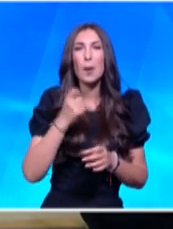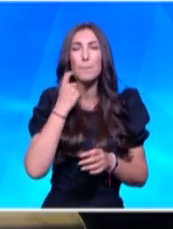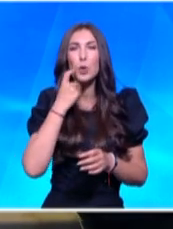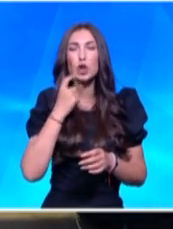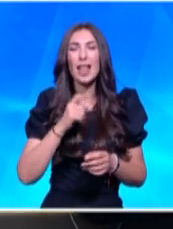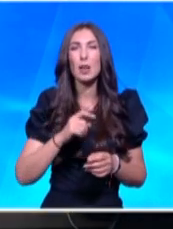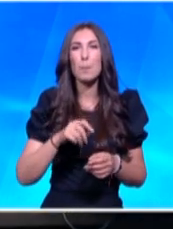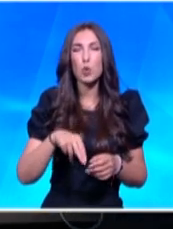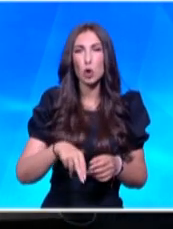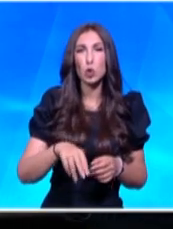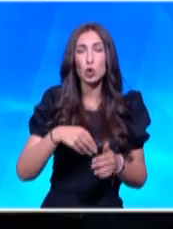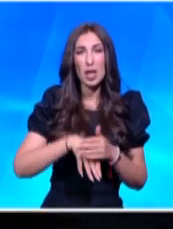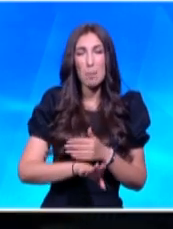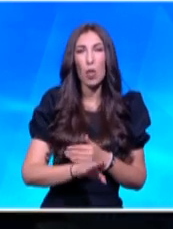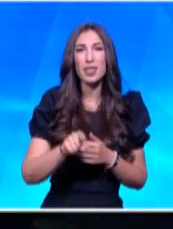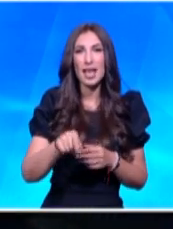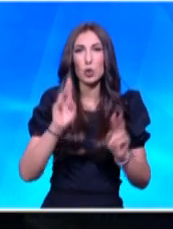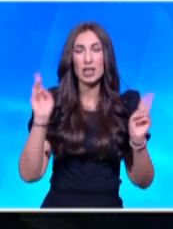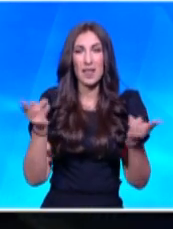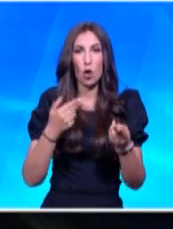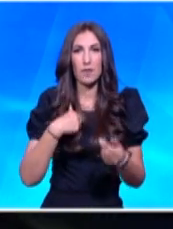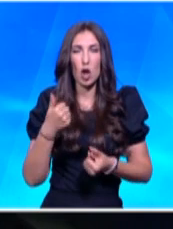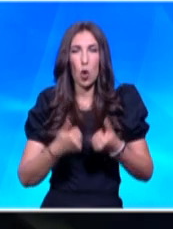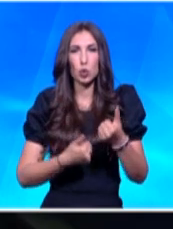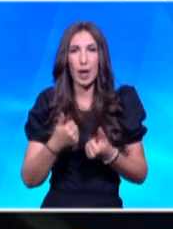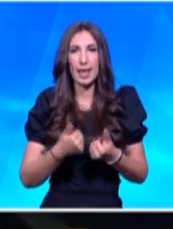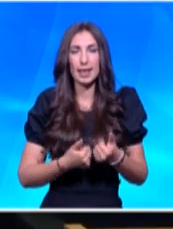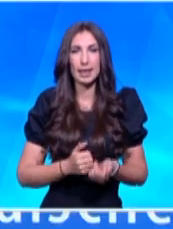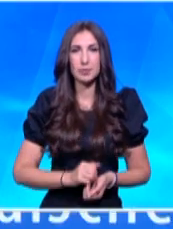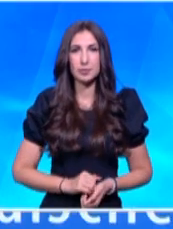и много под тези на нашите световни конкуренти.